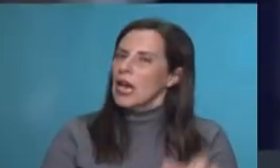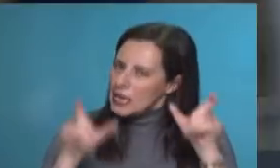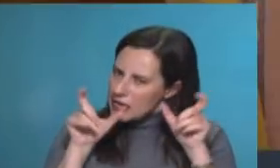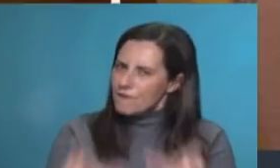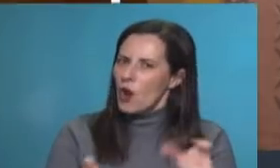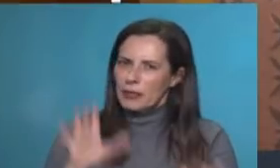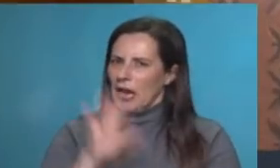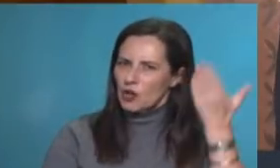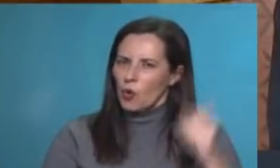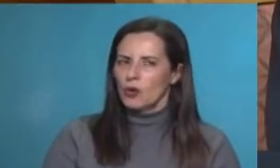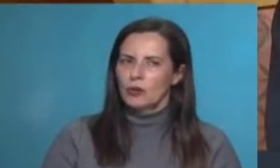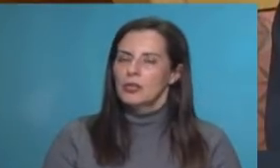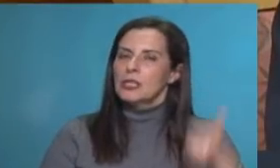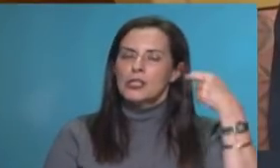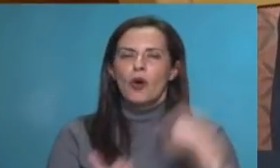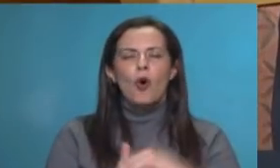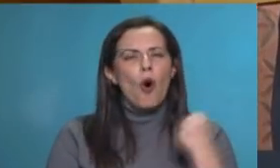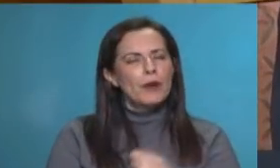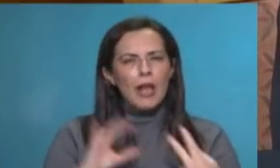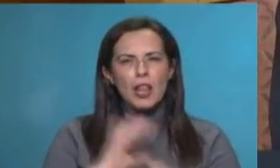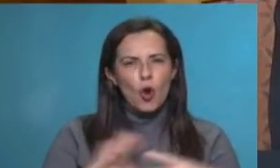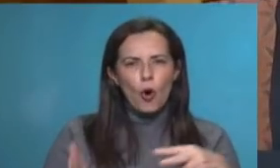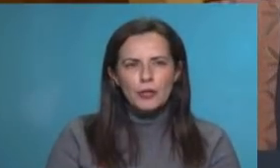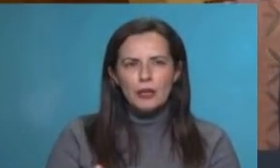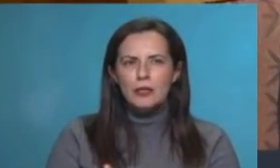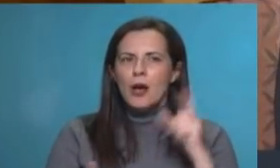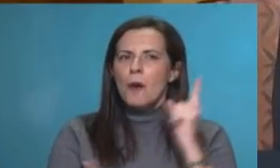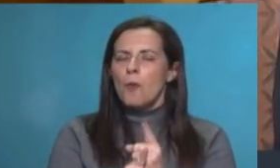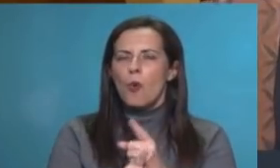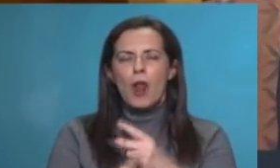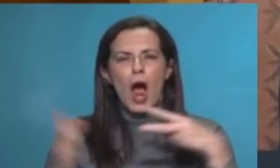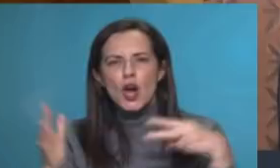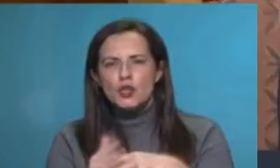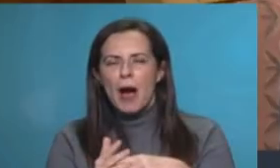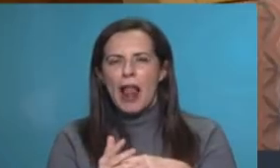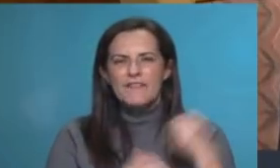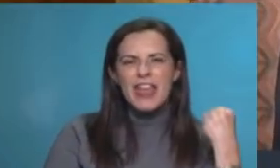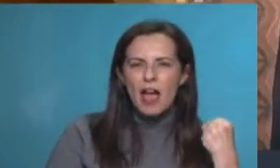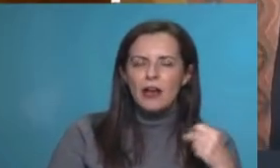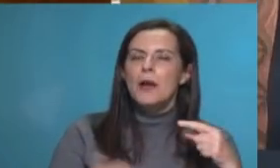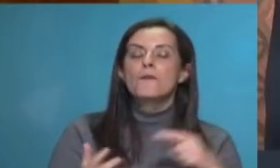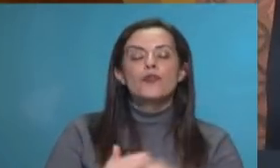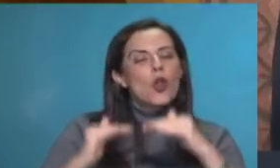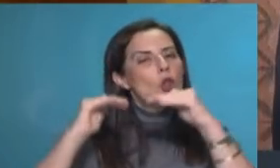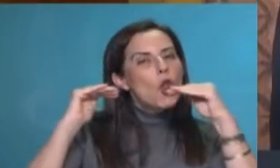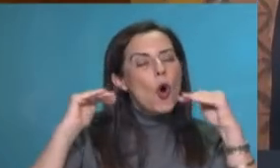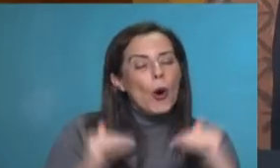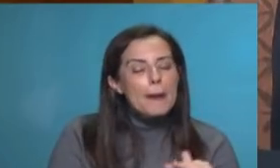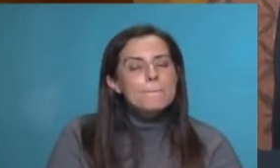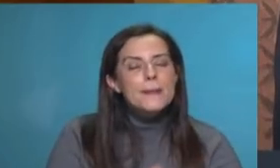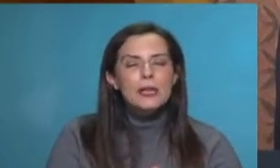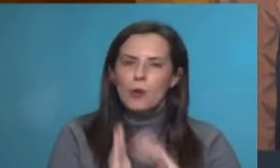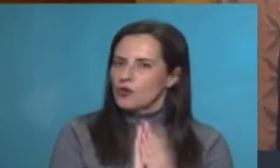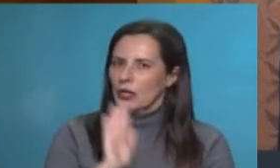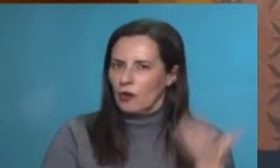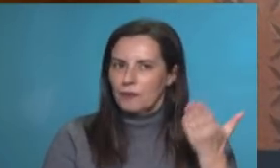ההתייקרויות. שר האוצר עובד על תוכנית מול רשות החשמל ושר האנרגיה כדי לצמצם למינימום כל התייקרות. הוא